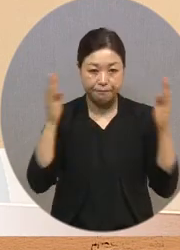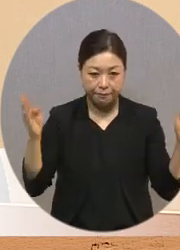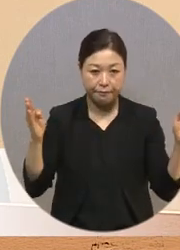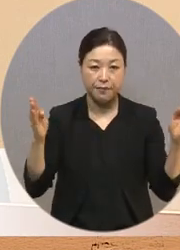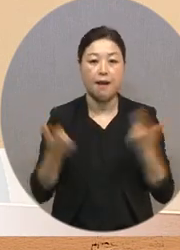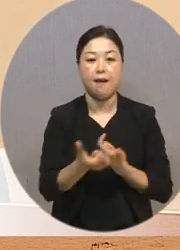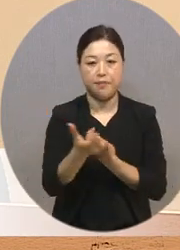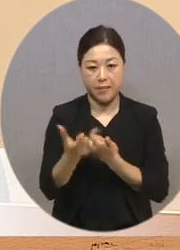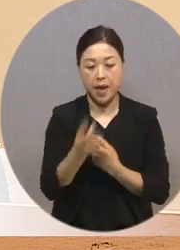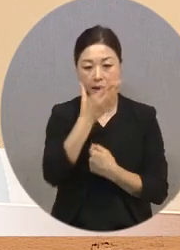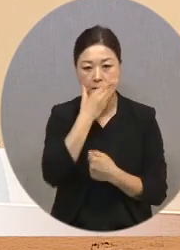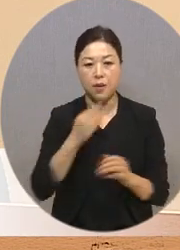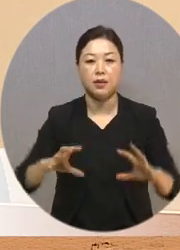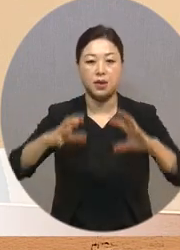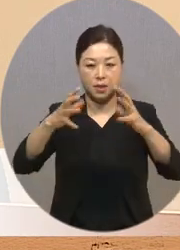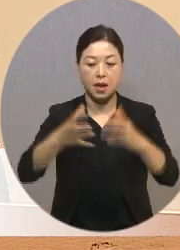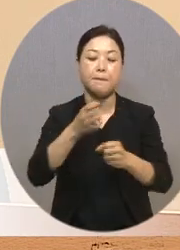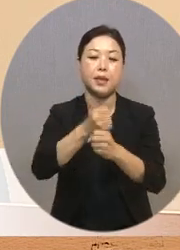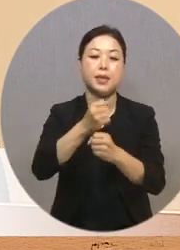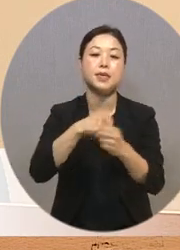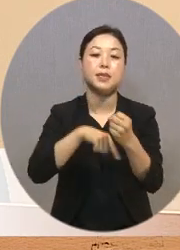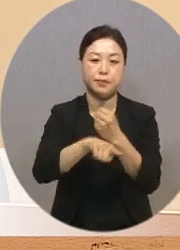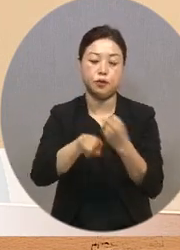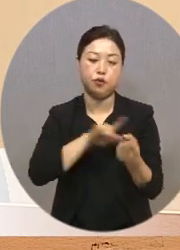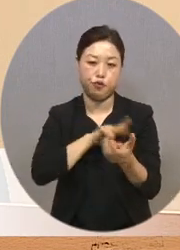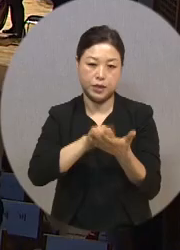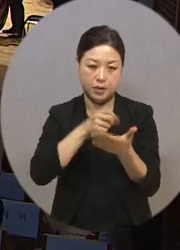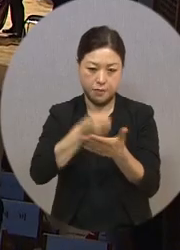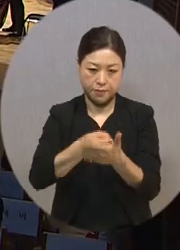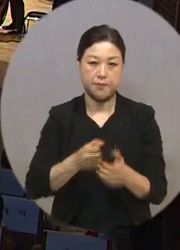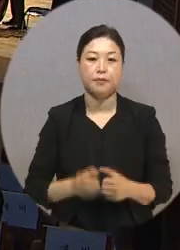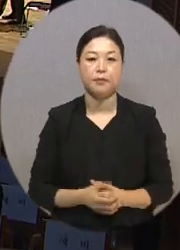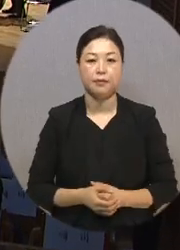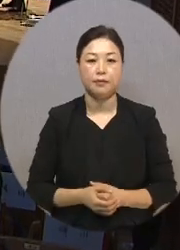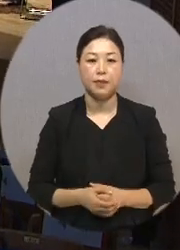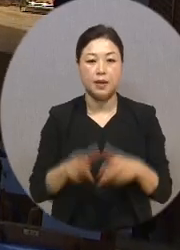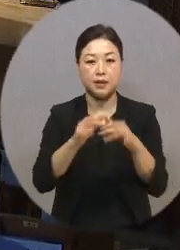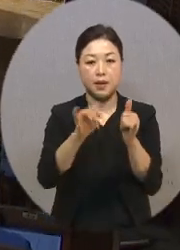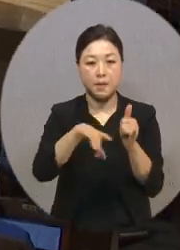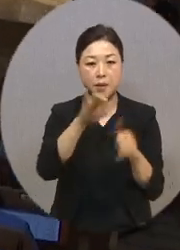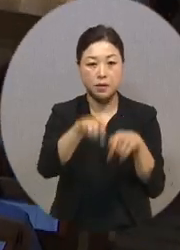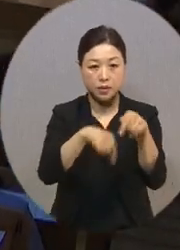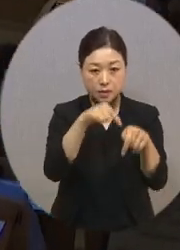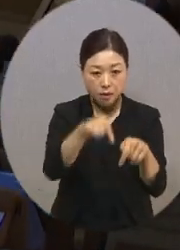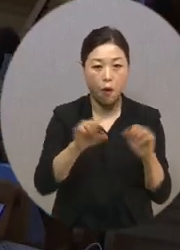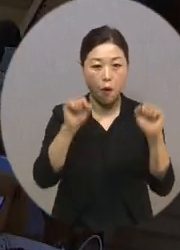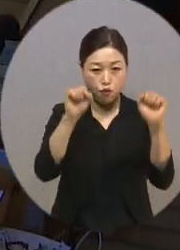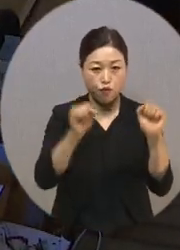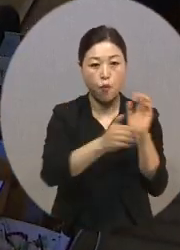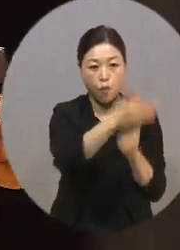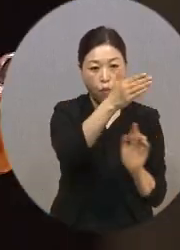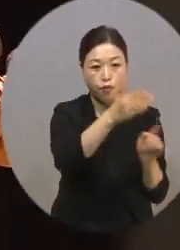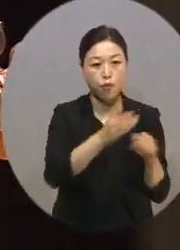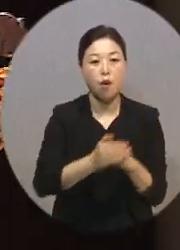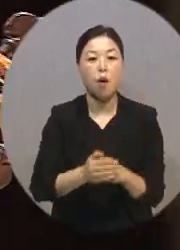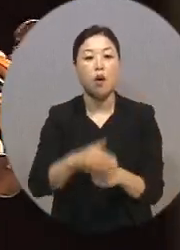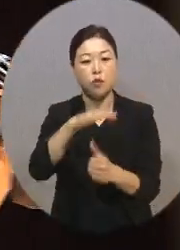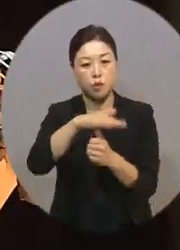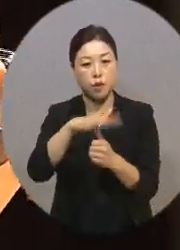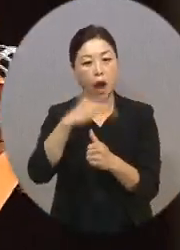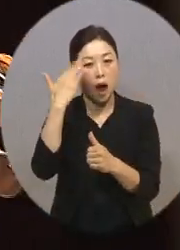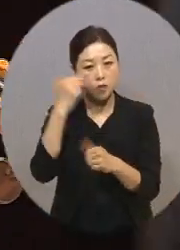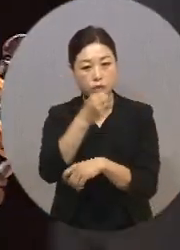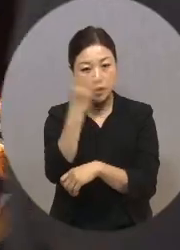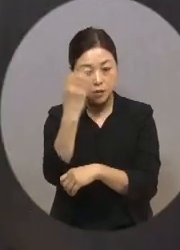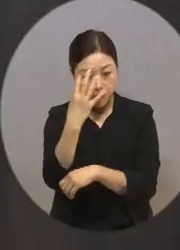함께 행복한 세상을 만들자는 의미로 정했습니다. 장애인 먼저 실천 운동본부와 소년 한국일보,